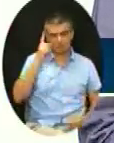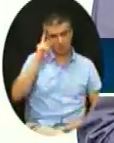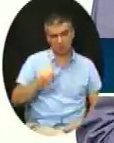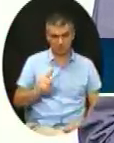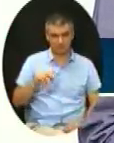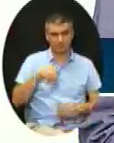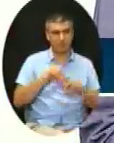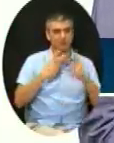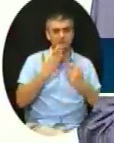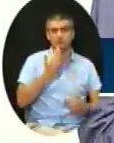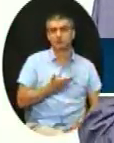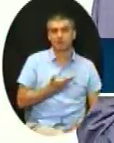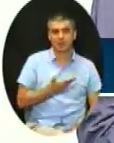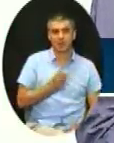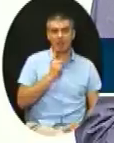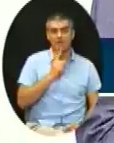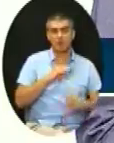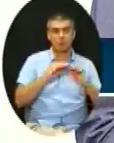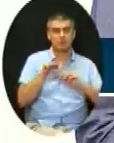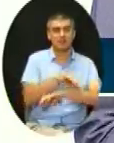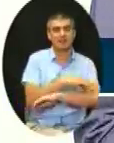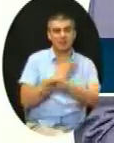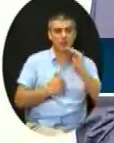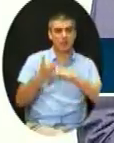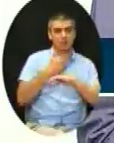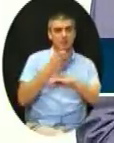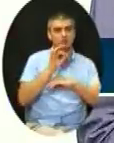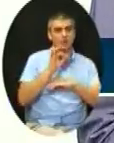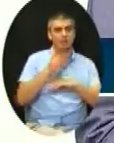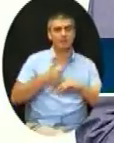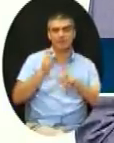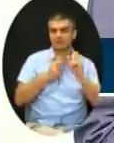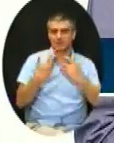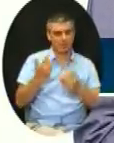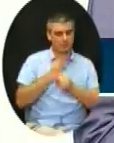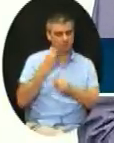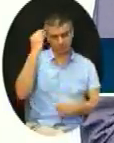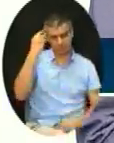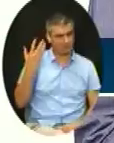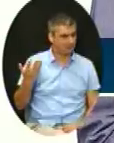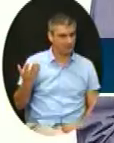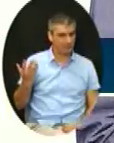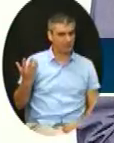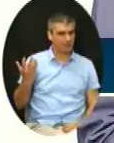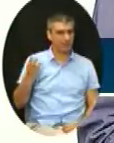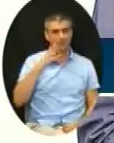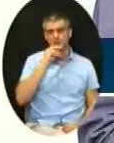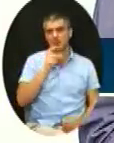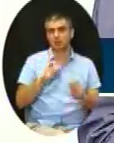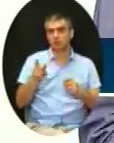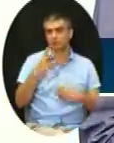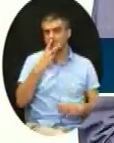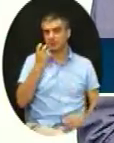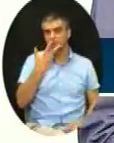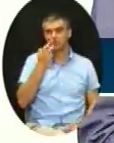את זה בציבוריות הישראלית, אבל במועצת התכנון העליונה, במנגנוני התכנון של המנהל, אין ייצוג פלסטיני. עכשיו, מדובר באוכלוסייה של